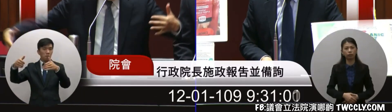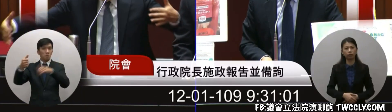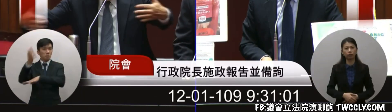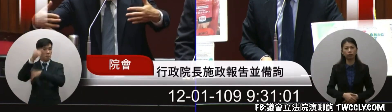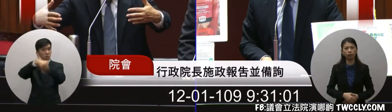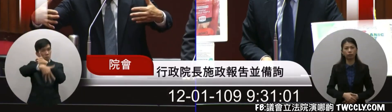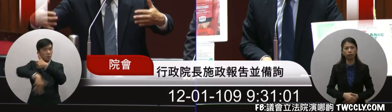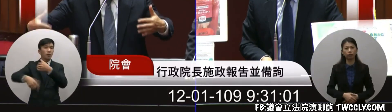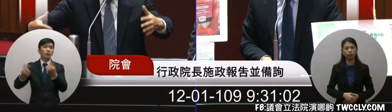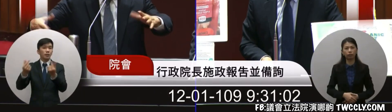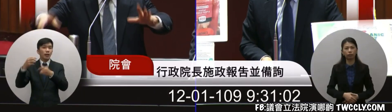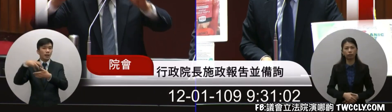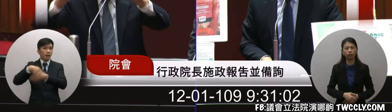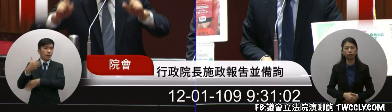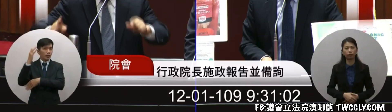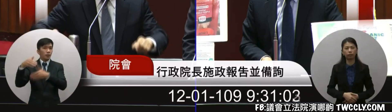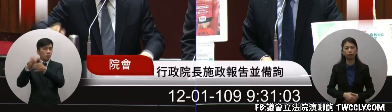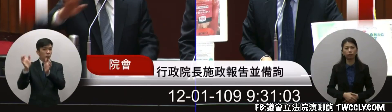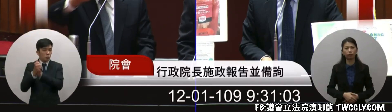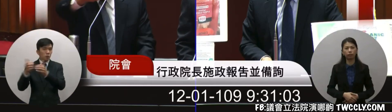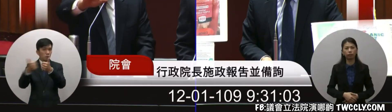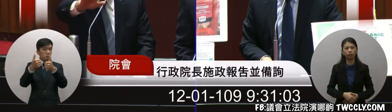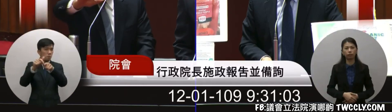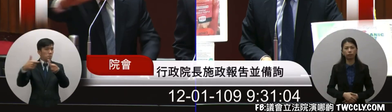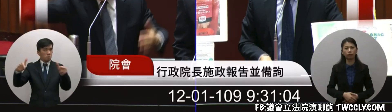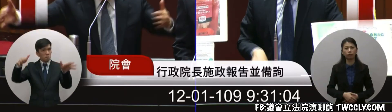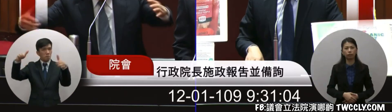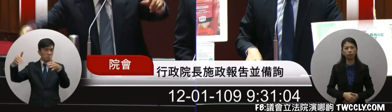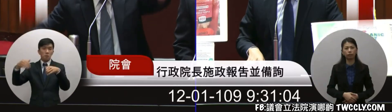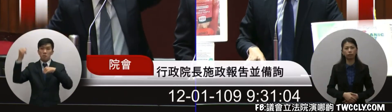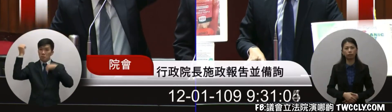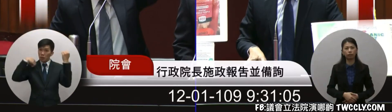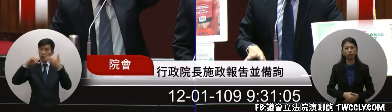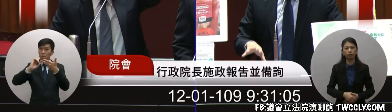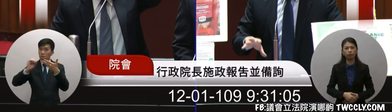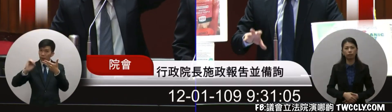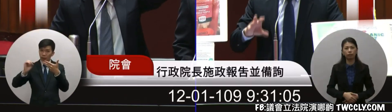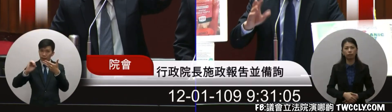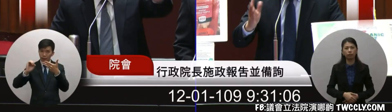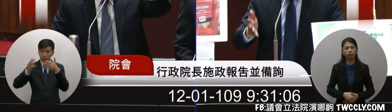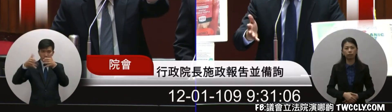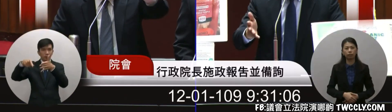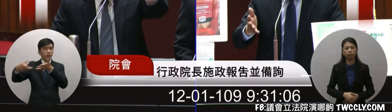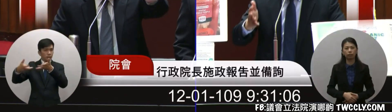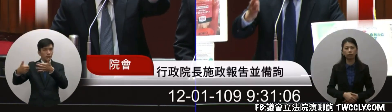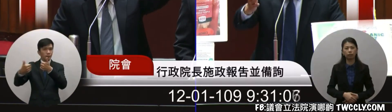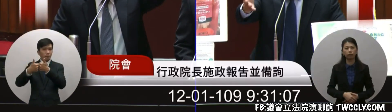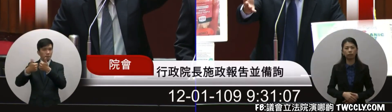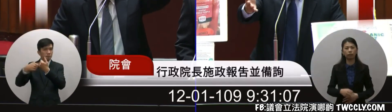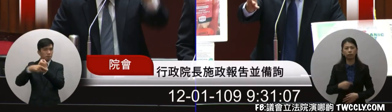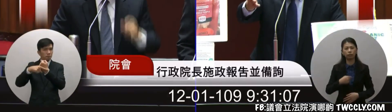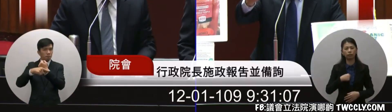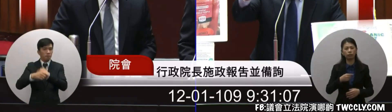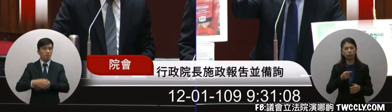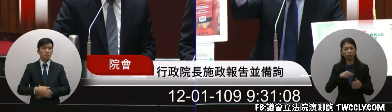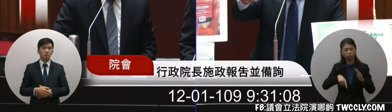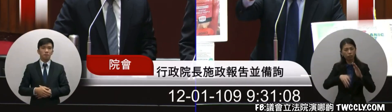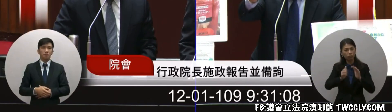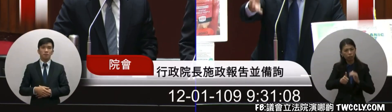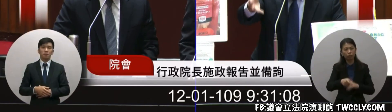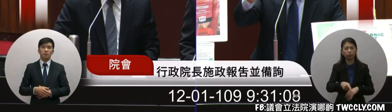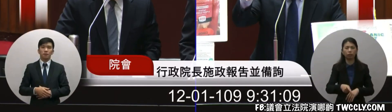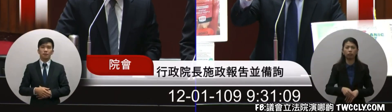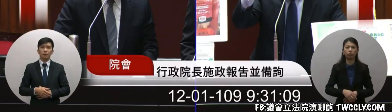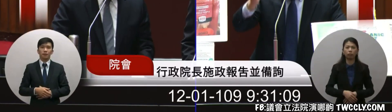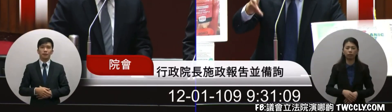政部好多的部委，一早哦8点我们就已经为这个开会。 我要一两句话就好吧，院长，因为有时间快到，